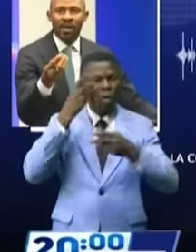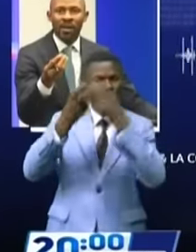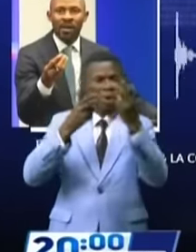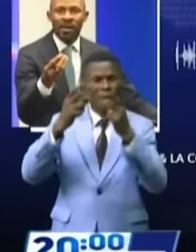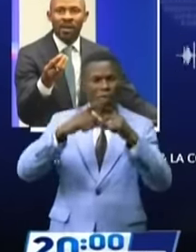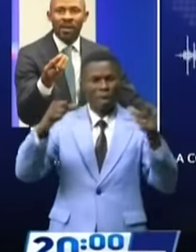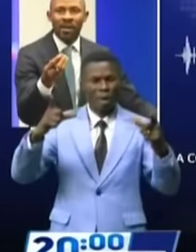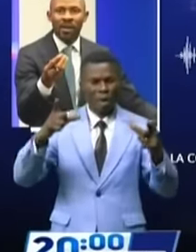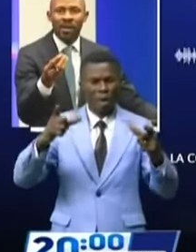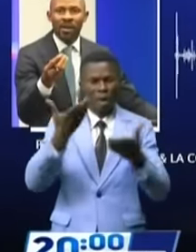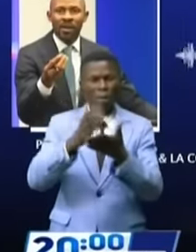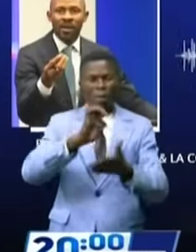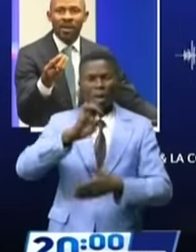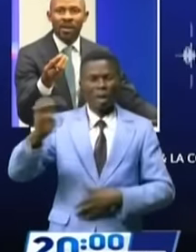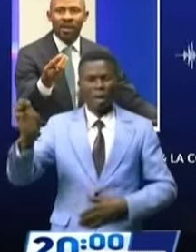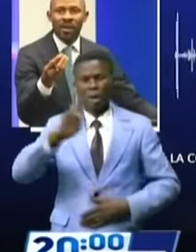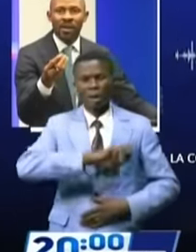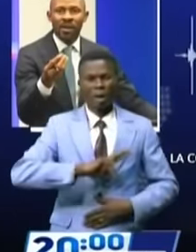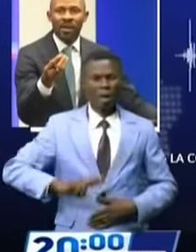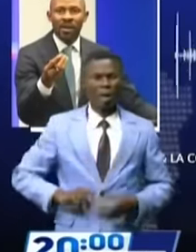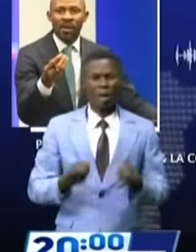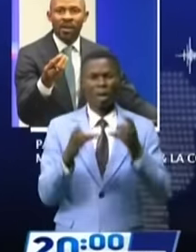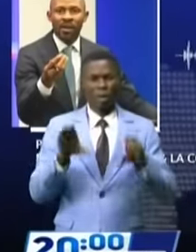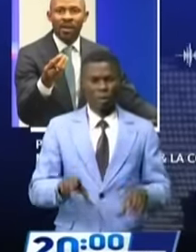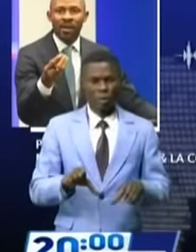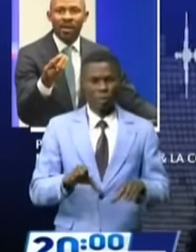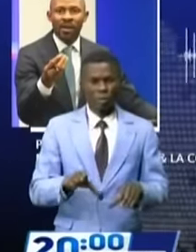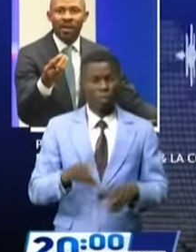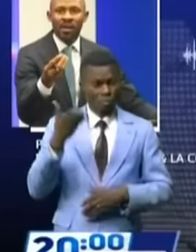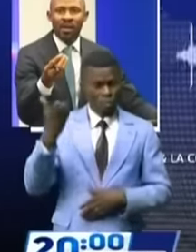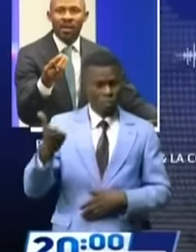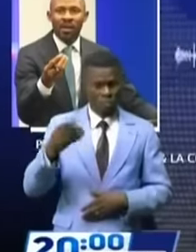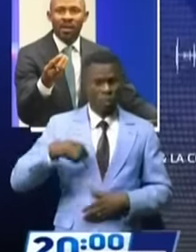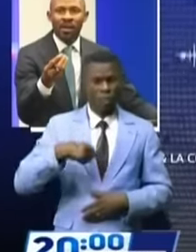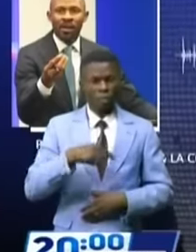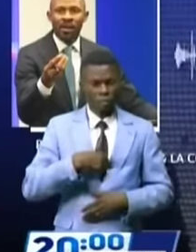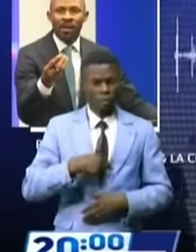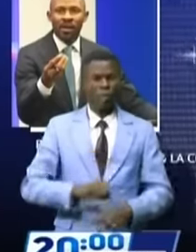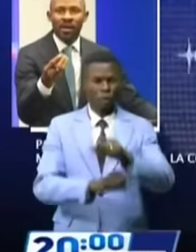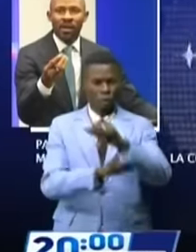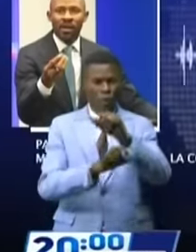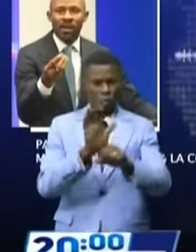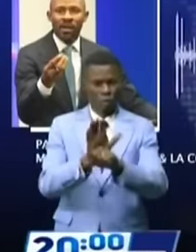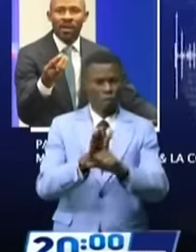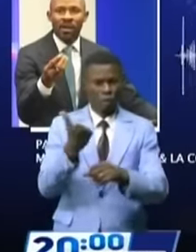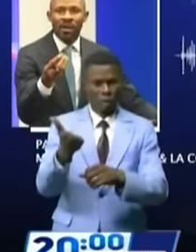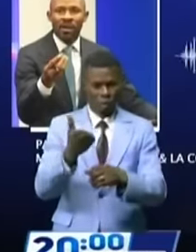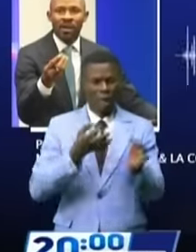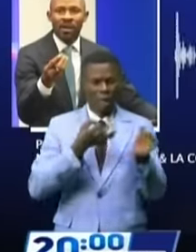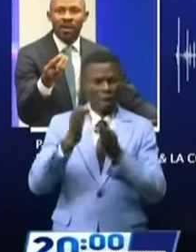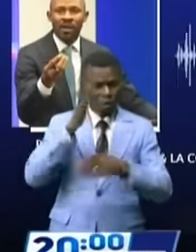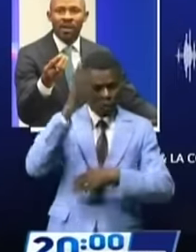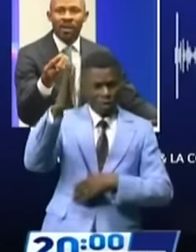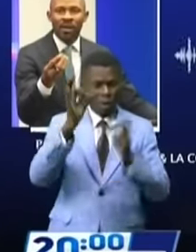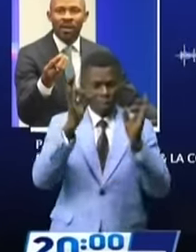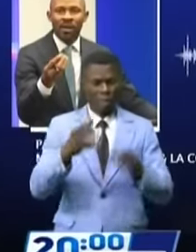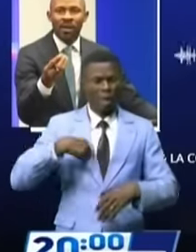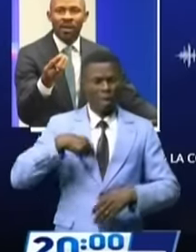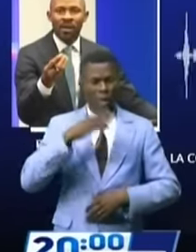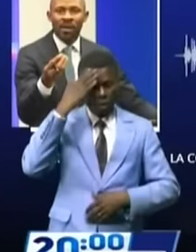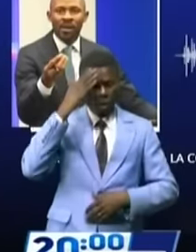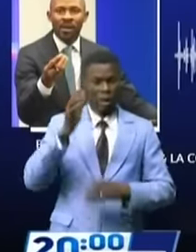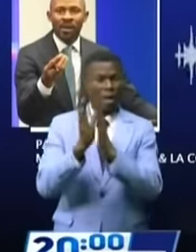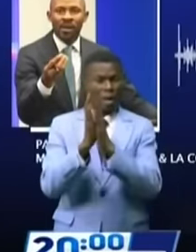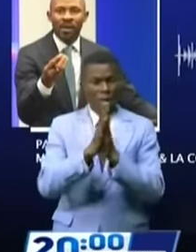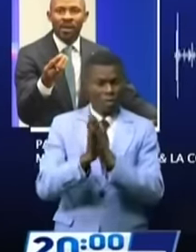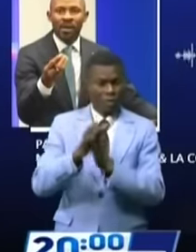dans les parties est de la République démocratique du Congo. Là aussi, nous ne manquerons pas de revenir à vous pour vous faire les détails. Mais déjà, nous savons que Vital Kamerhe,